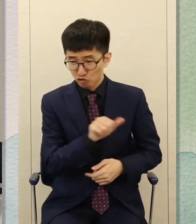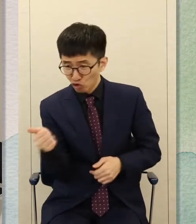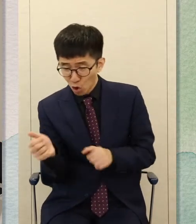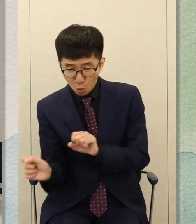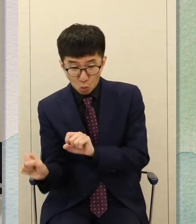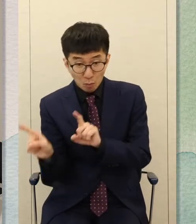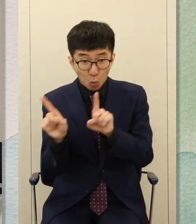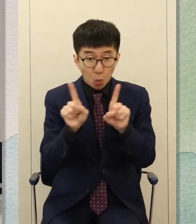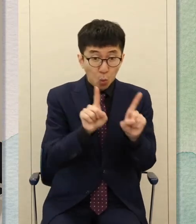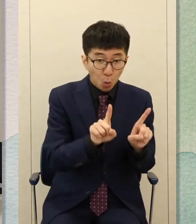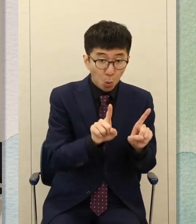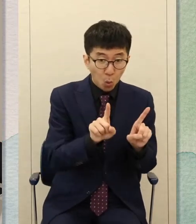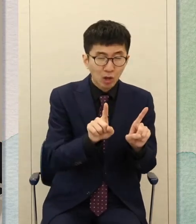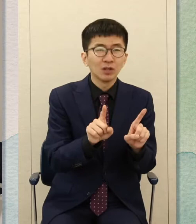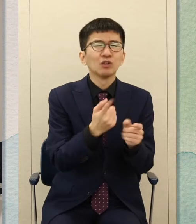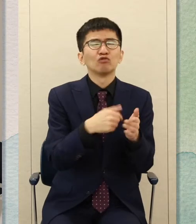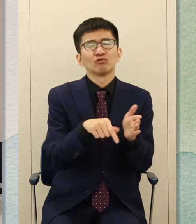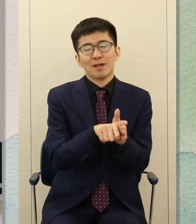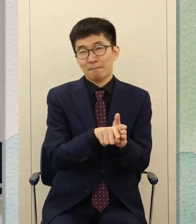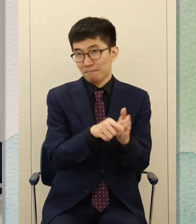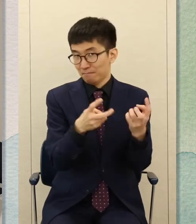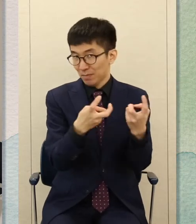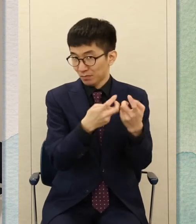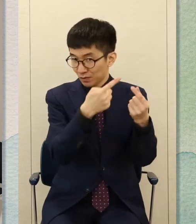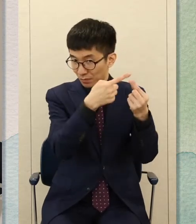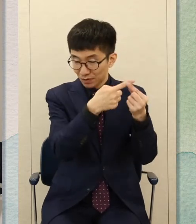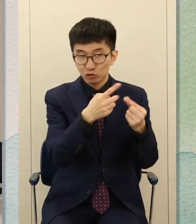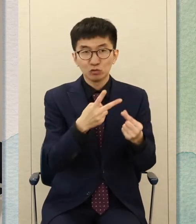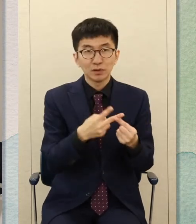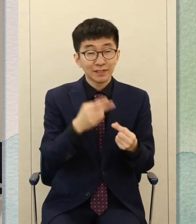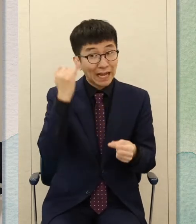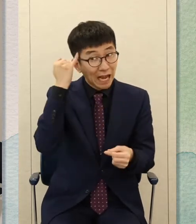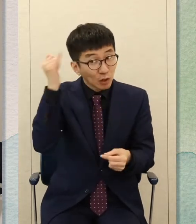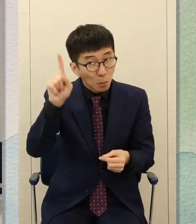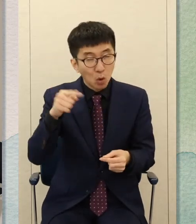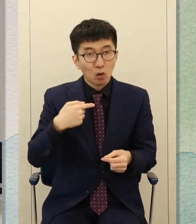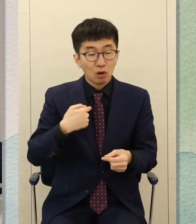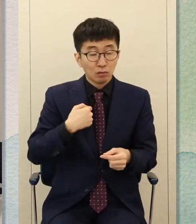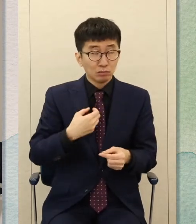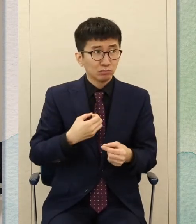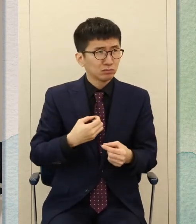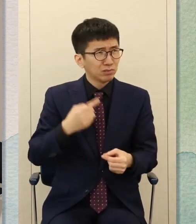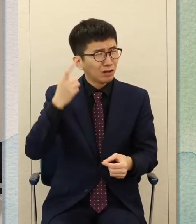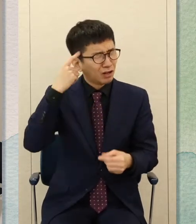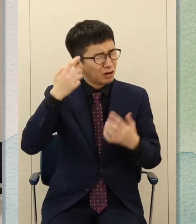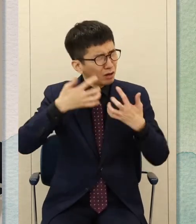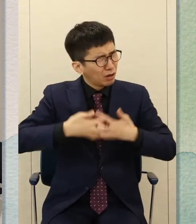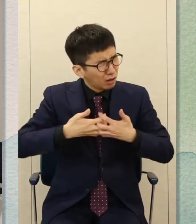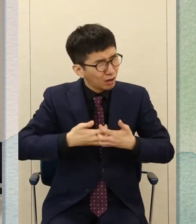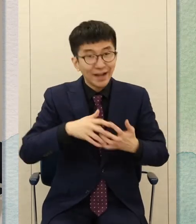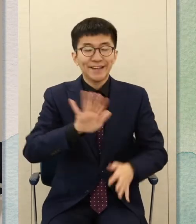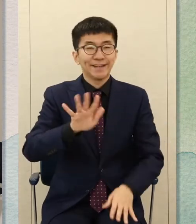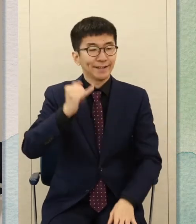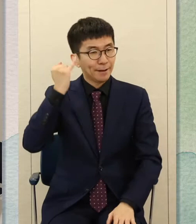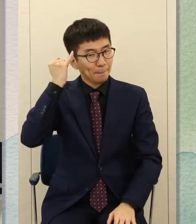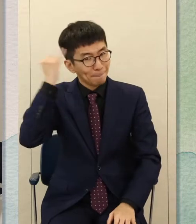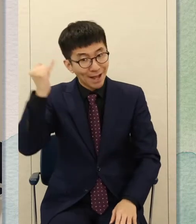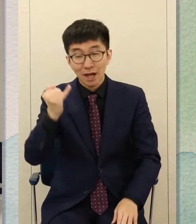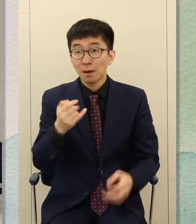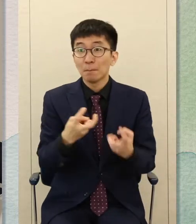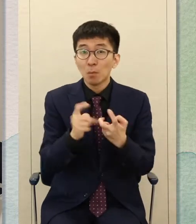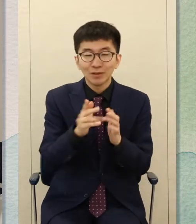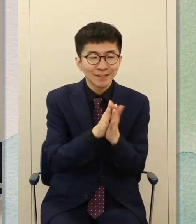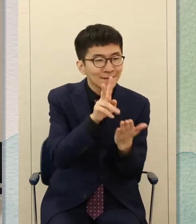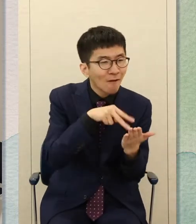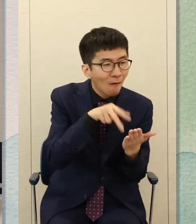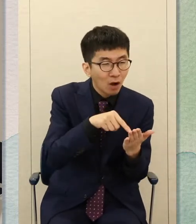싶어서 이런 거죠. 그리고 아이디어도 책을 자꾸 읽으면서 아이디어가 자꾸 늘어나면서 고정관념에서 벗어나니까 좀